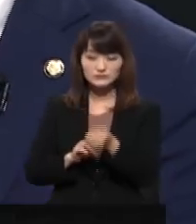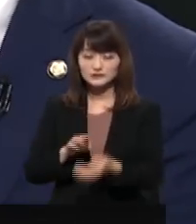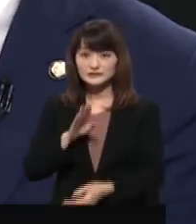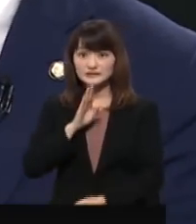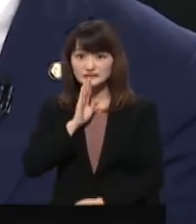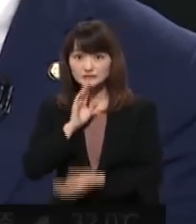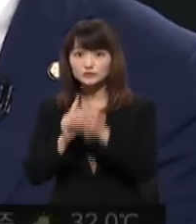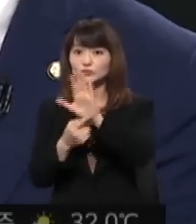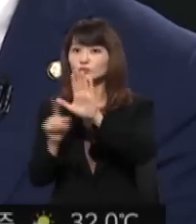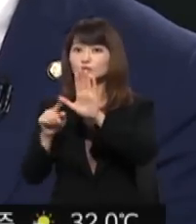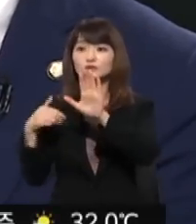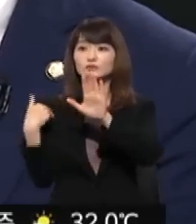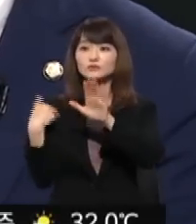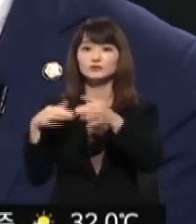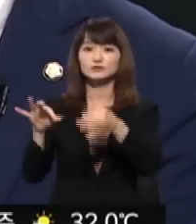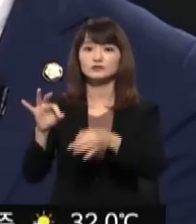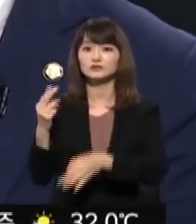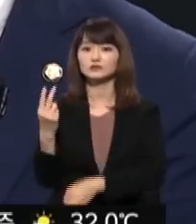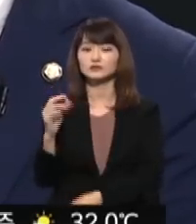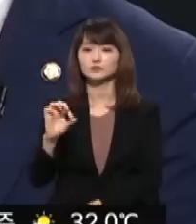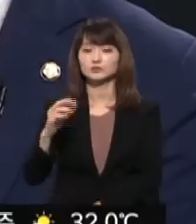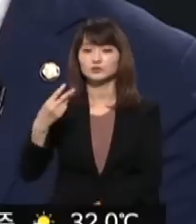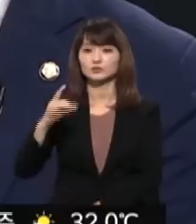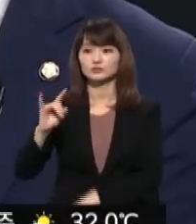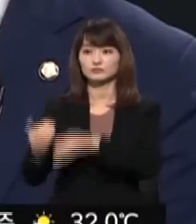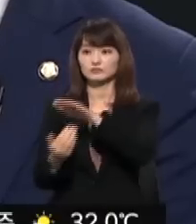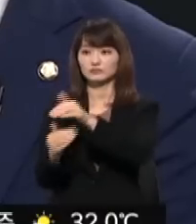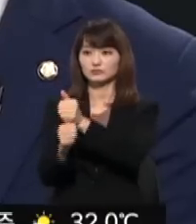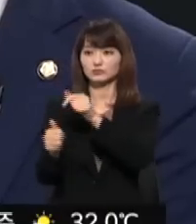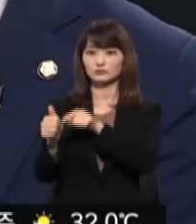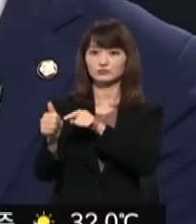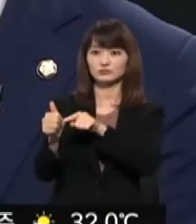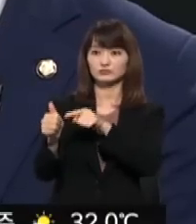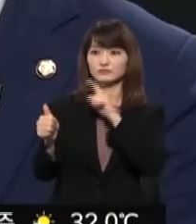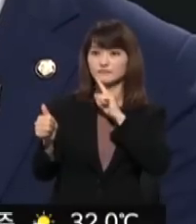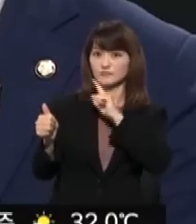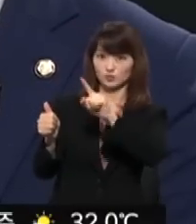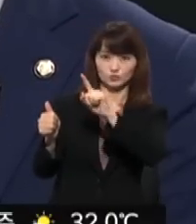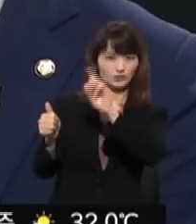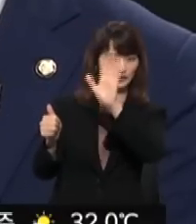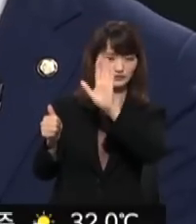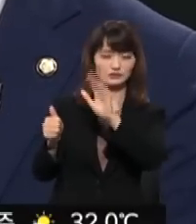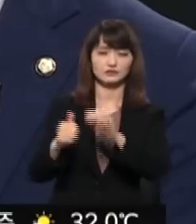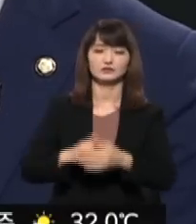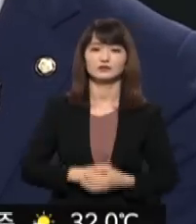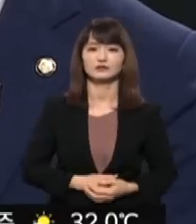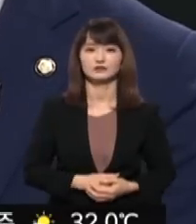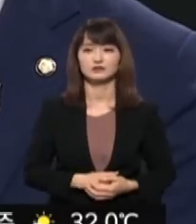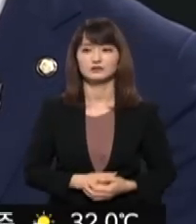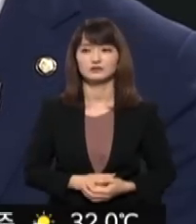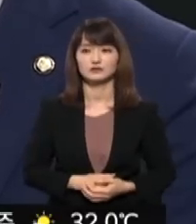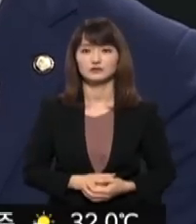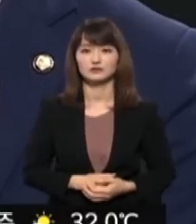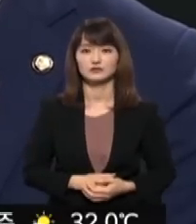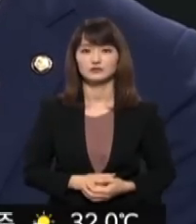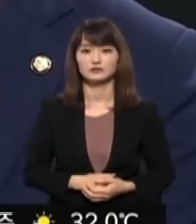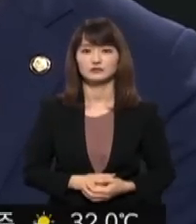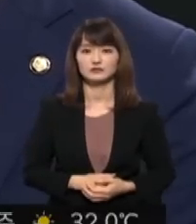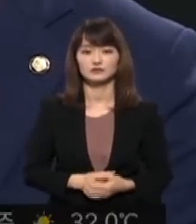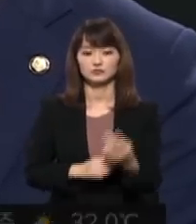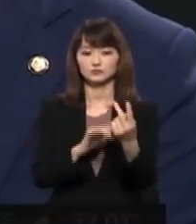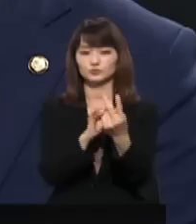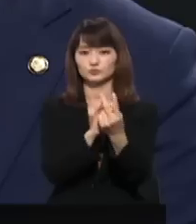하려고 했는지 모르겠지만 적어도 김용태 최고한테 직접적으로 고소를 꽂은 건 아니거든요 그러다 보니까 사실 저는